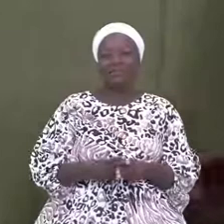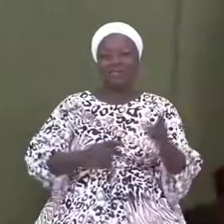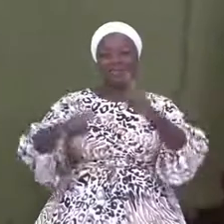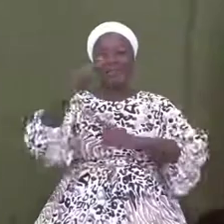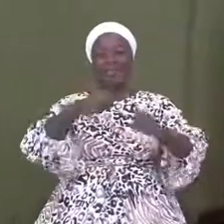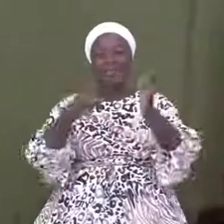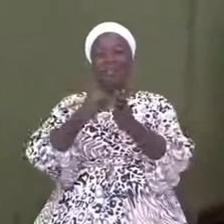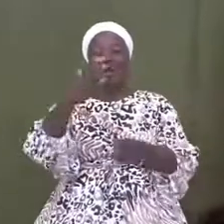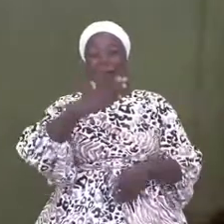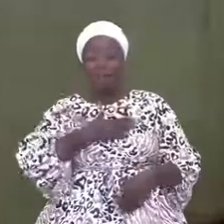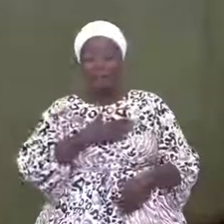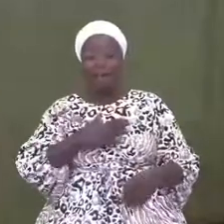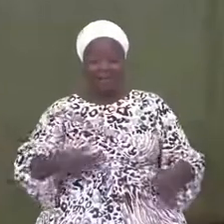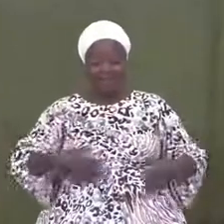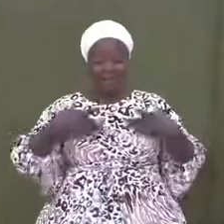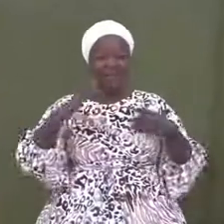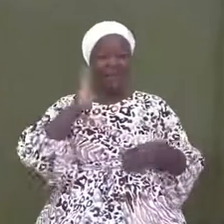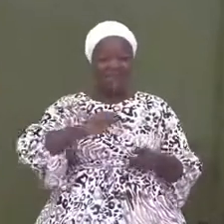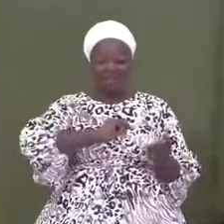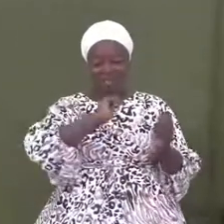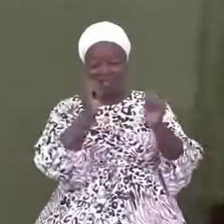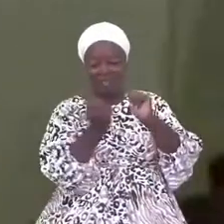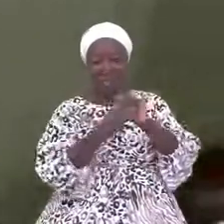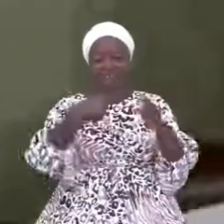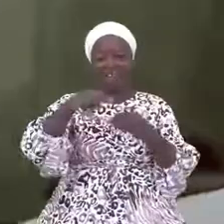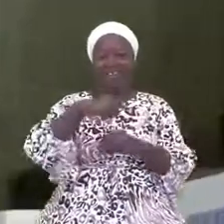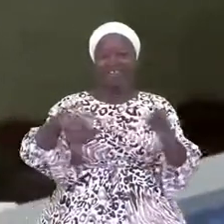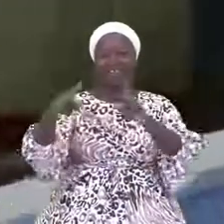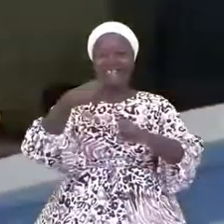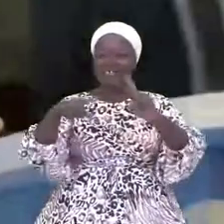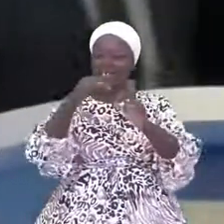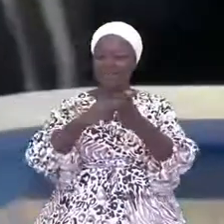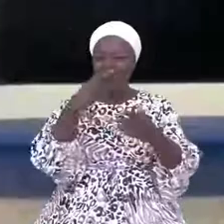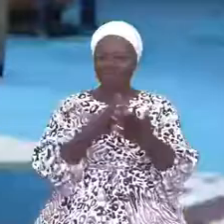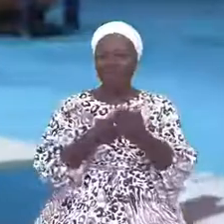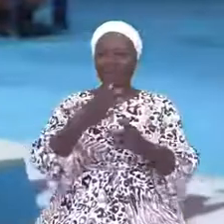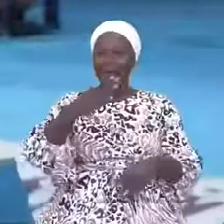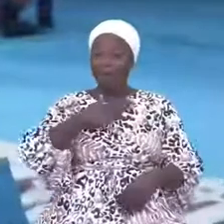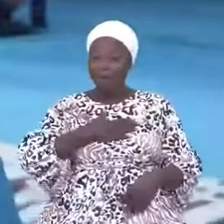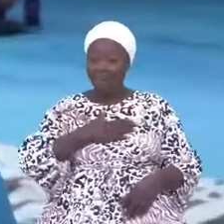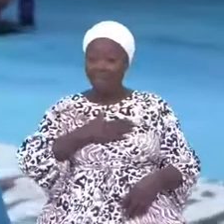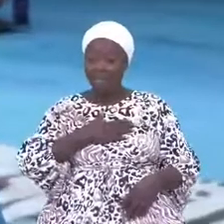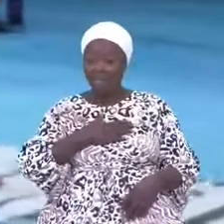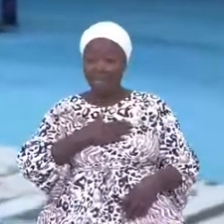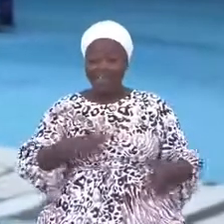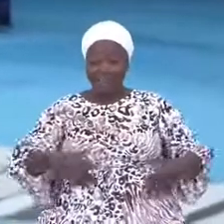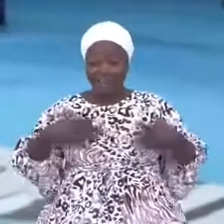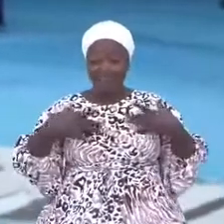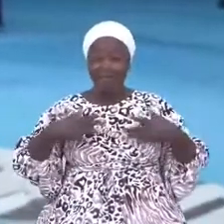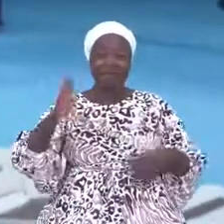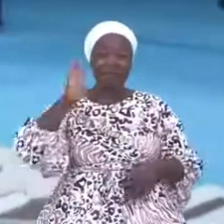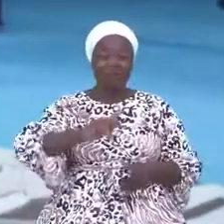sera transformée. Ma vie sera transformée. Dis le nom.